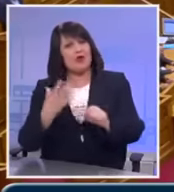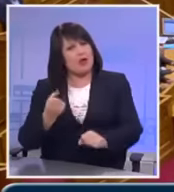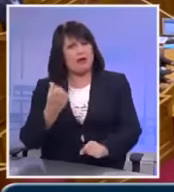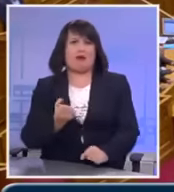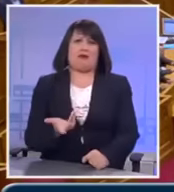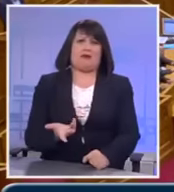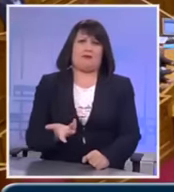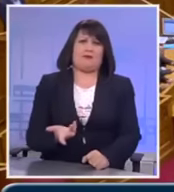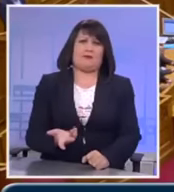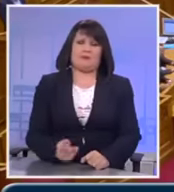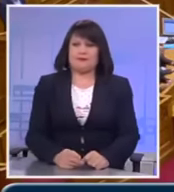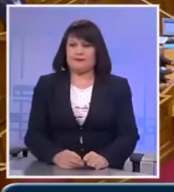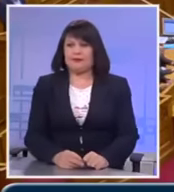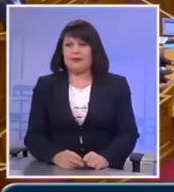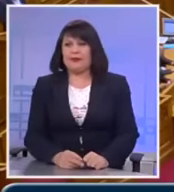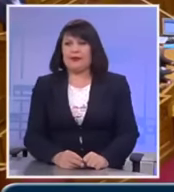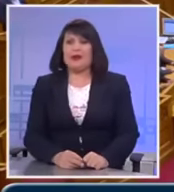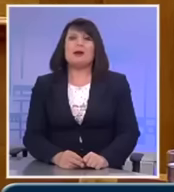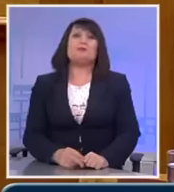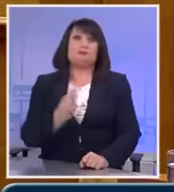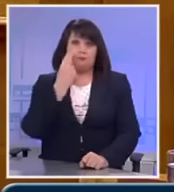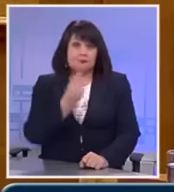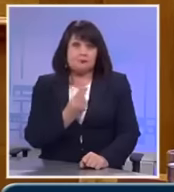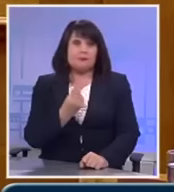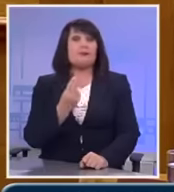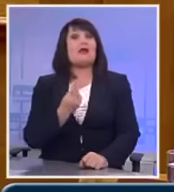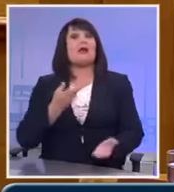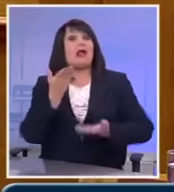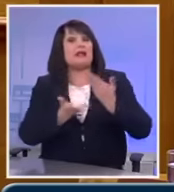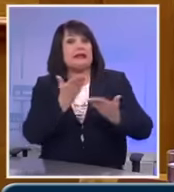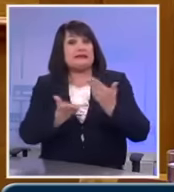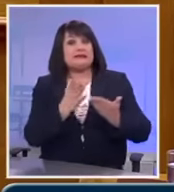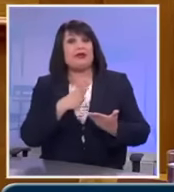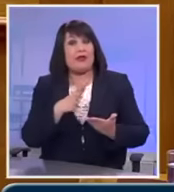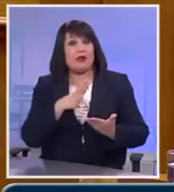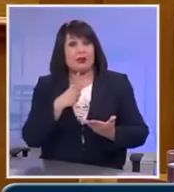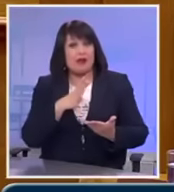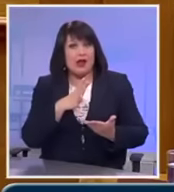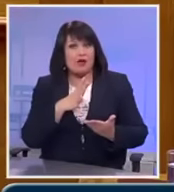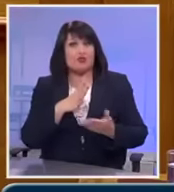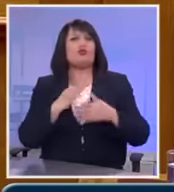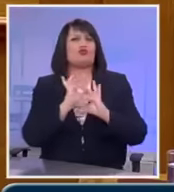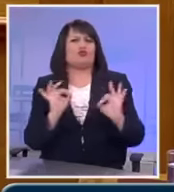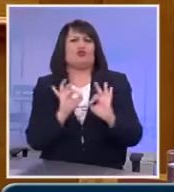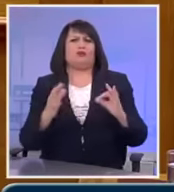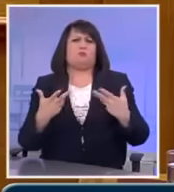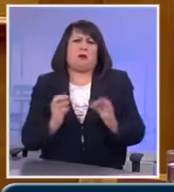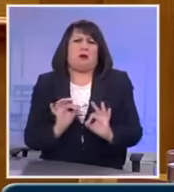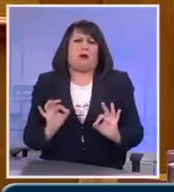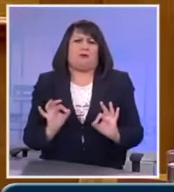αυτά είναι να πει πως υπάρχει ζήτηση που τα κρατάει σε λειτουργία άρα μια